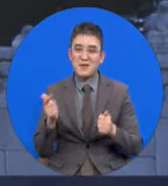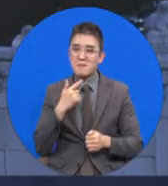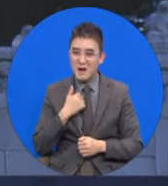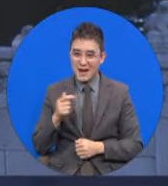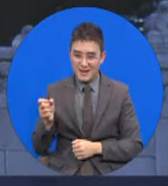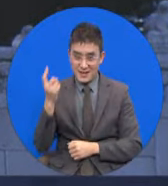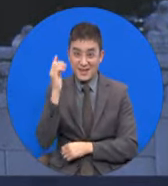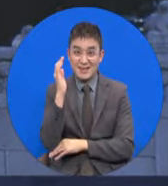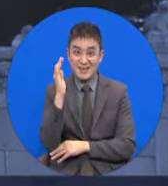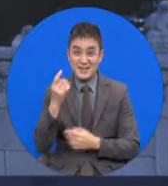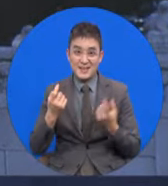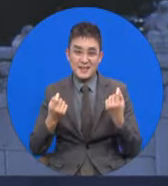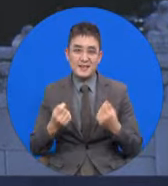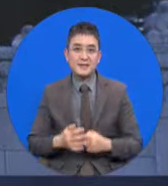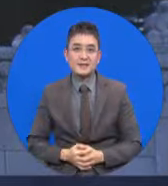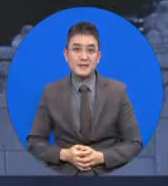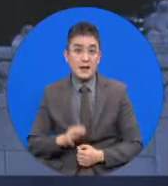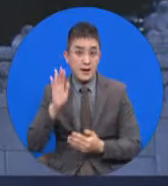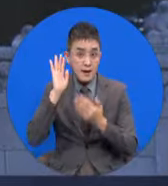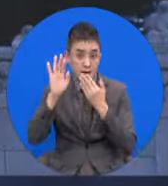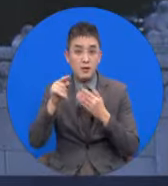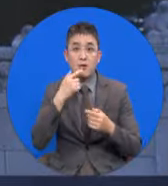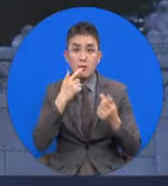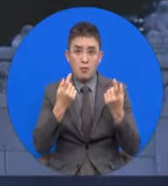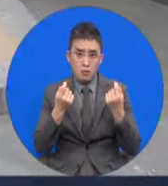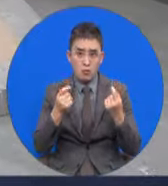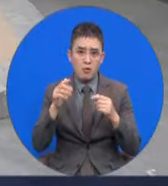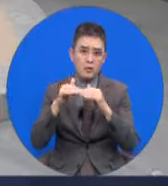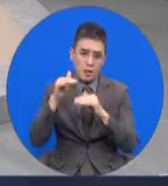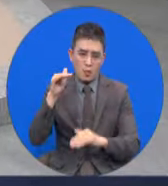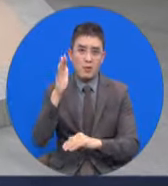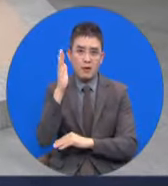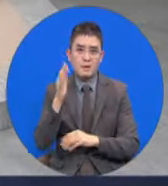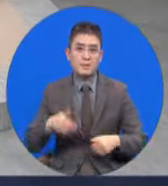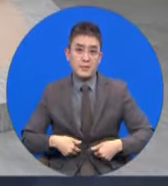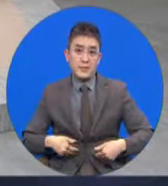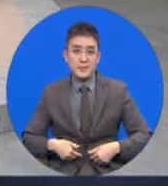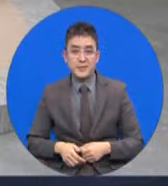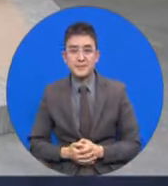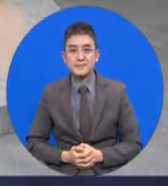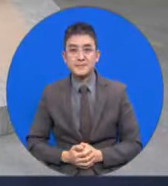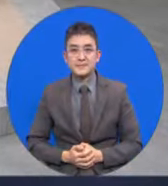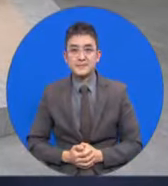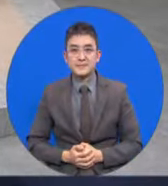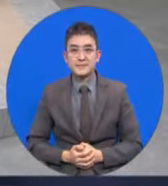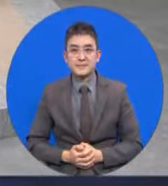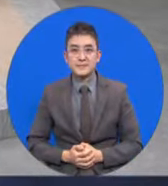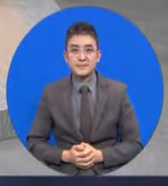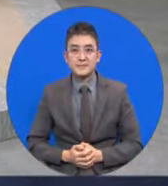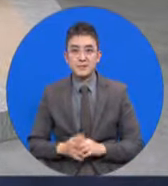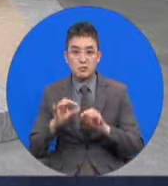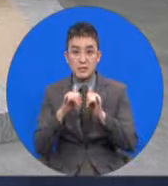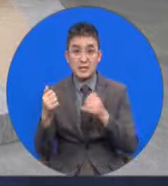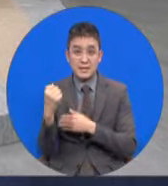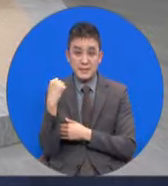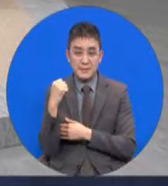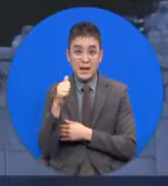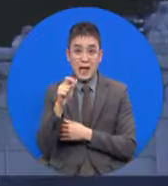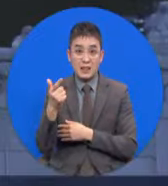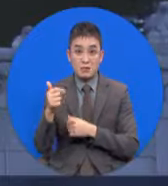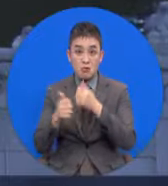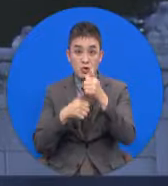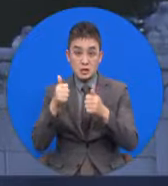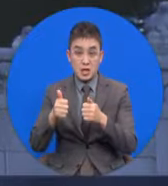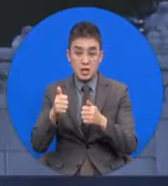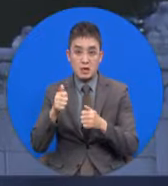좋은데요? 아니 바람직하고 앞으로도 이런 네. 아이템을 많이 다뤄야 되는 겁니다. 알겠습니다. 자 그렇다면 한동훈 비대위원장이 밝힌 이제 국회 세종